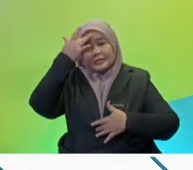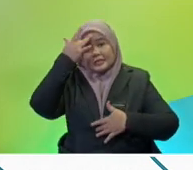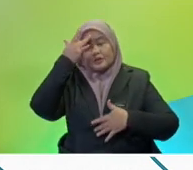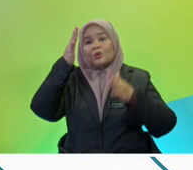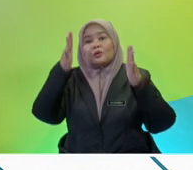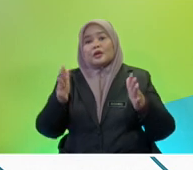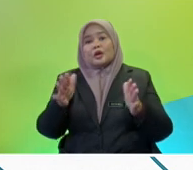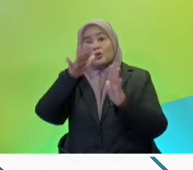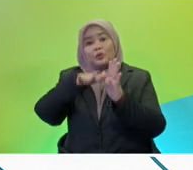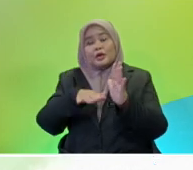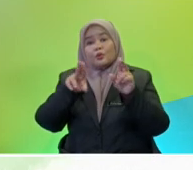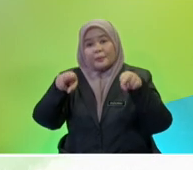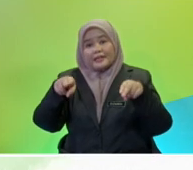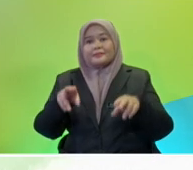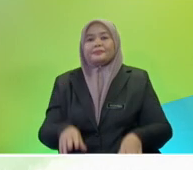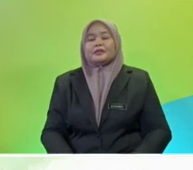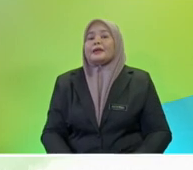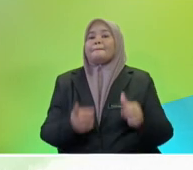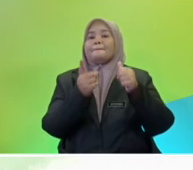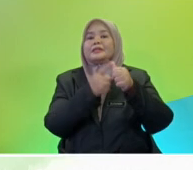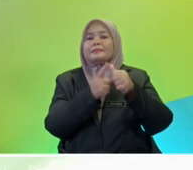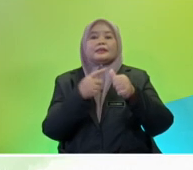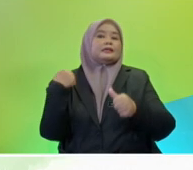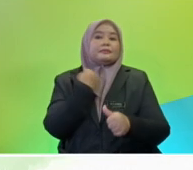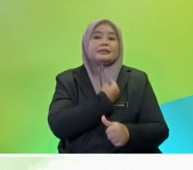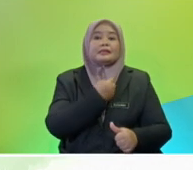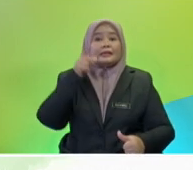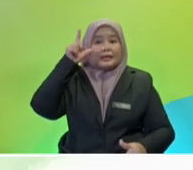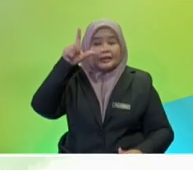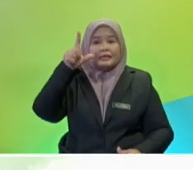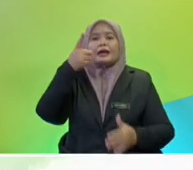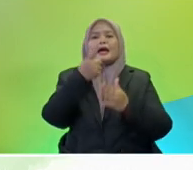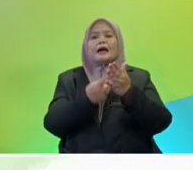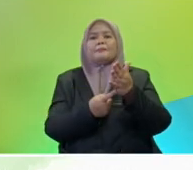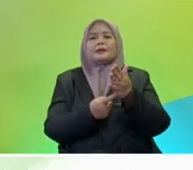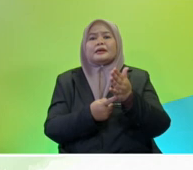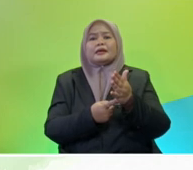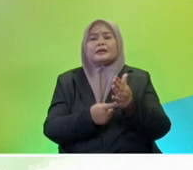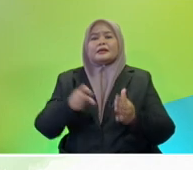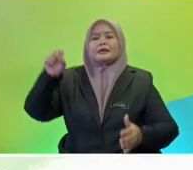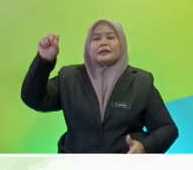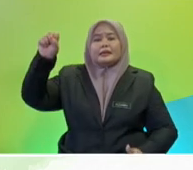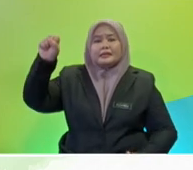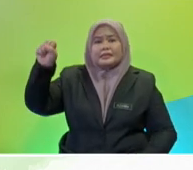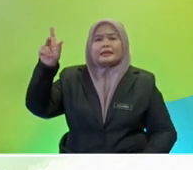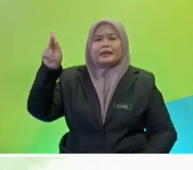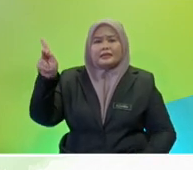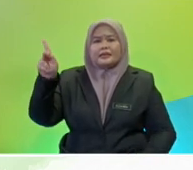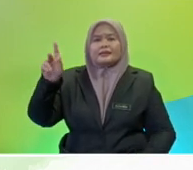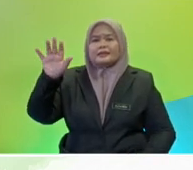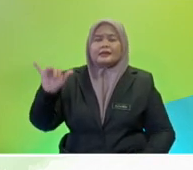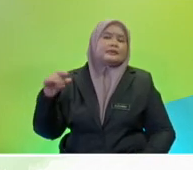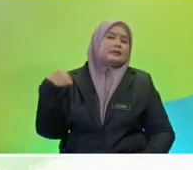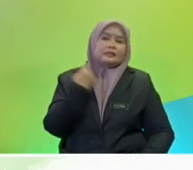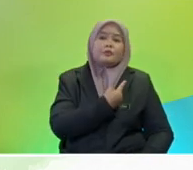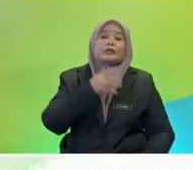upaya yang pertama kita akan lihat oke apakah stand kandungan yang ingin kita capai